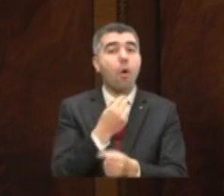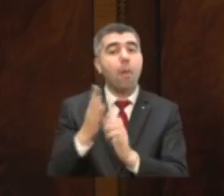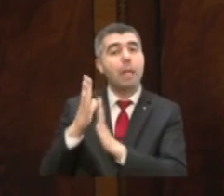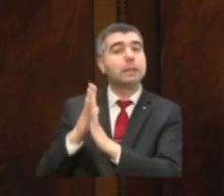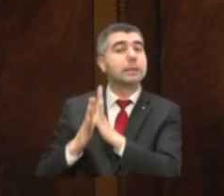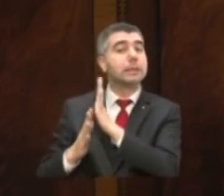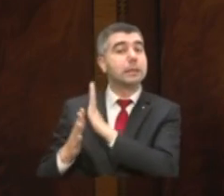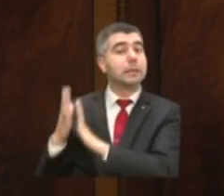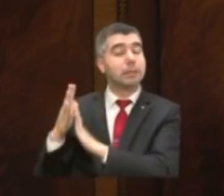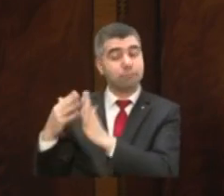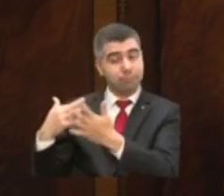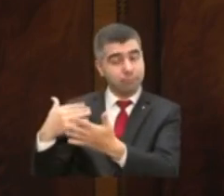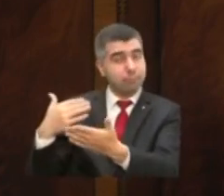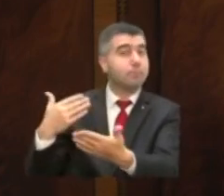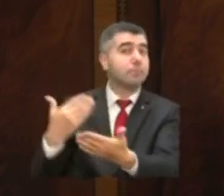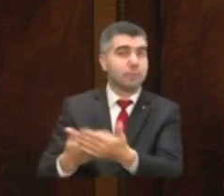نفس الوقت